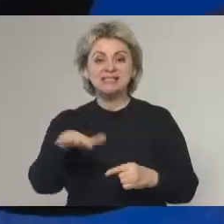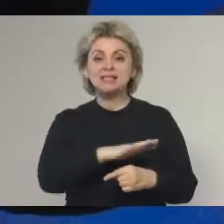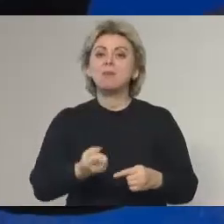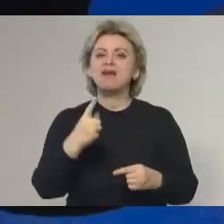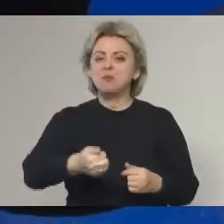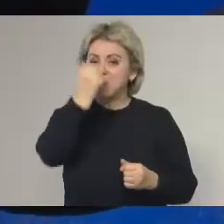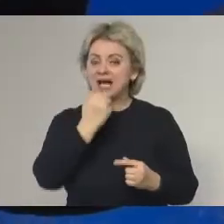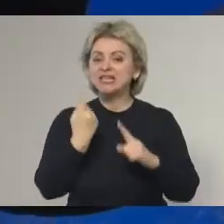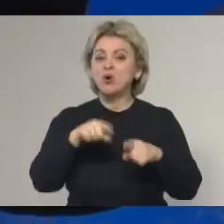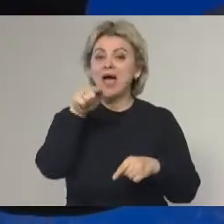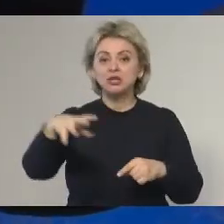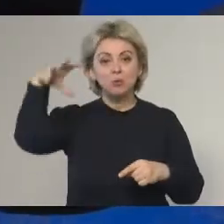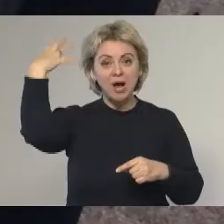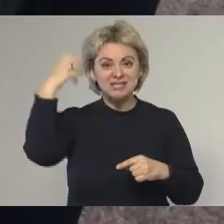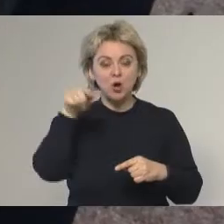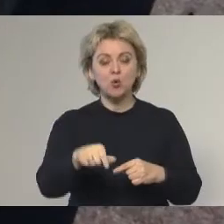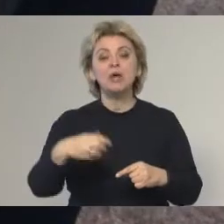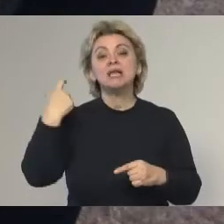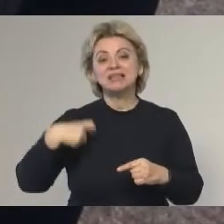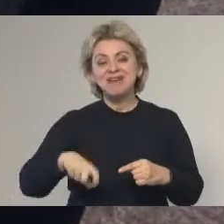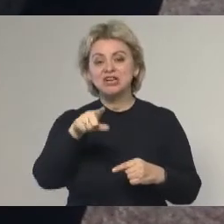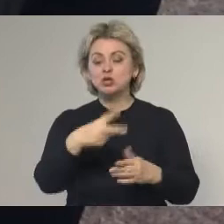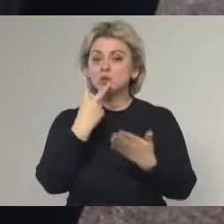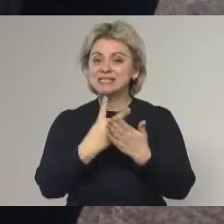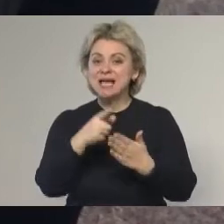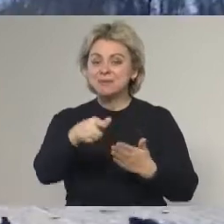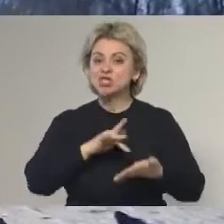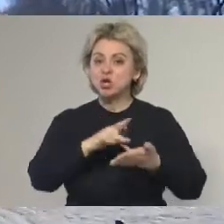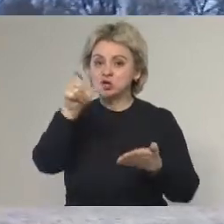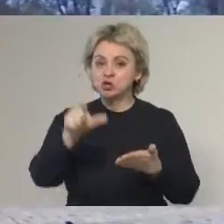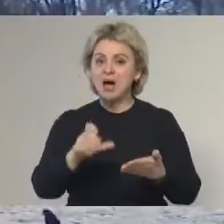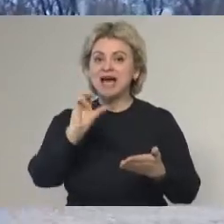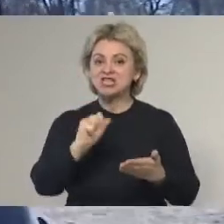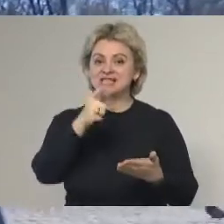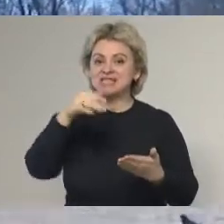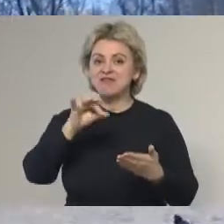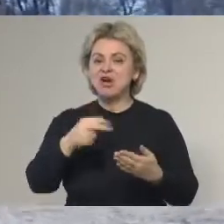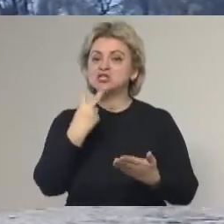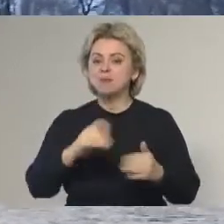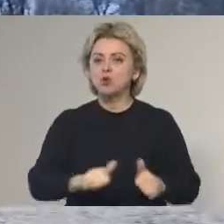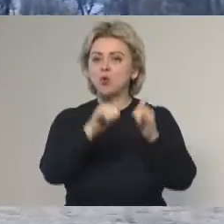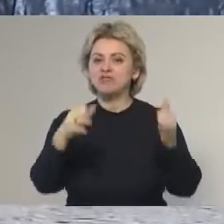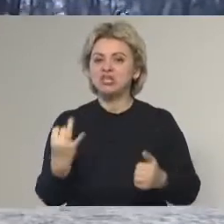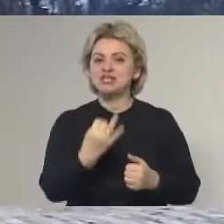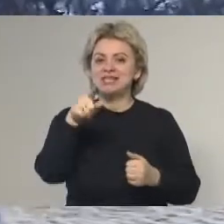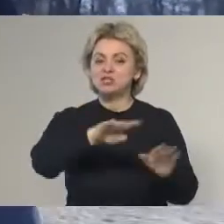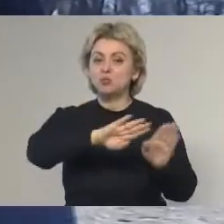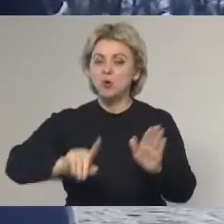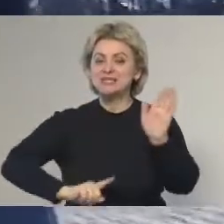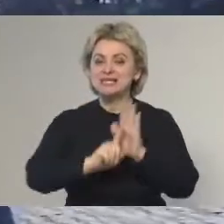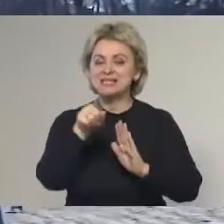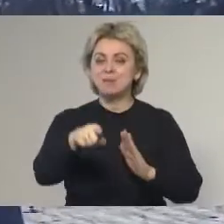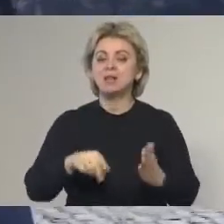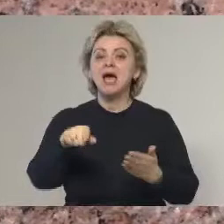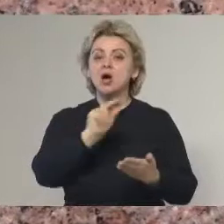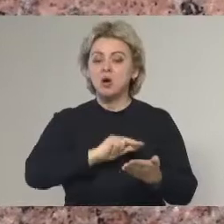благодаря этому казаку. К Новочеркасску, заметила экскурсовод Анжела Сиваш, заметно вырос интерес после запуска